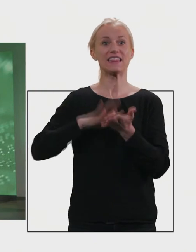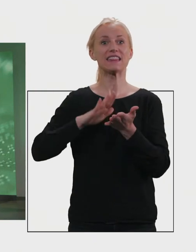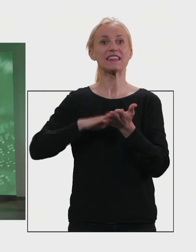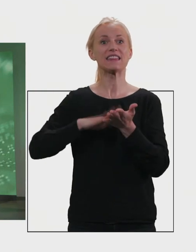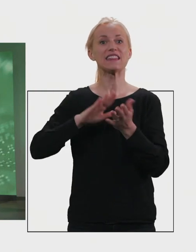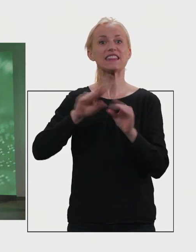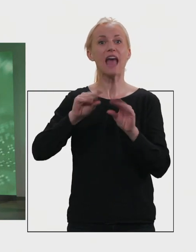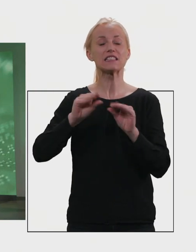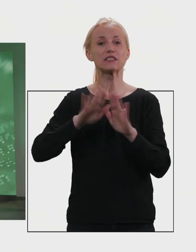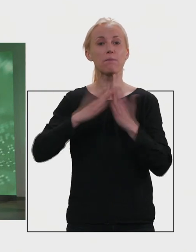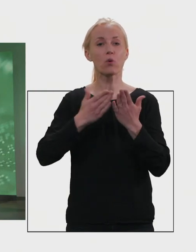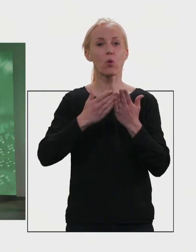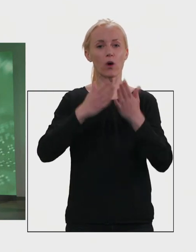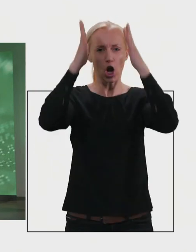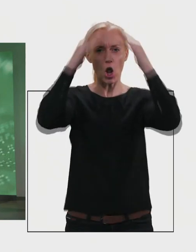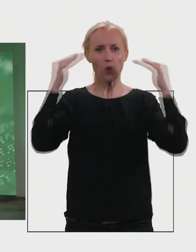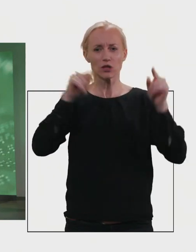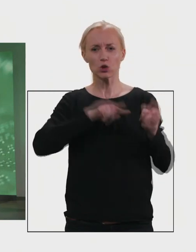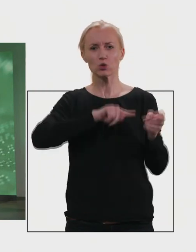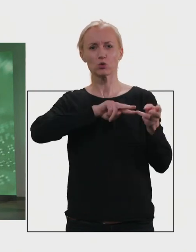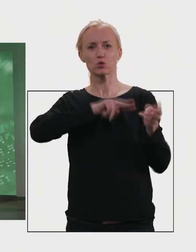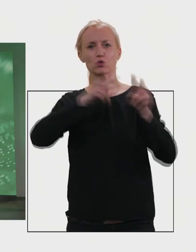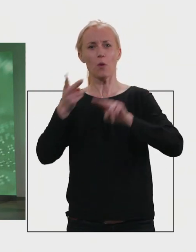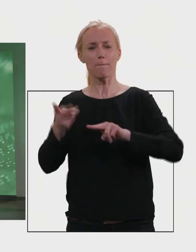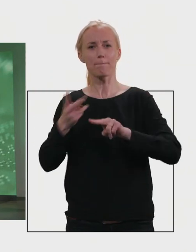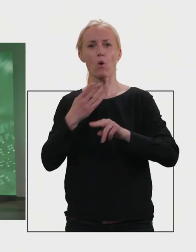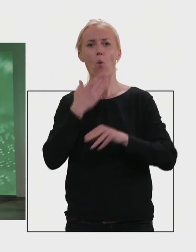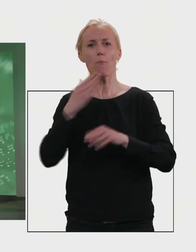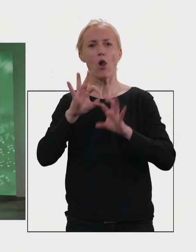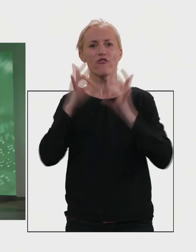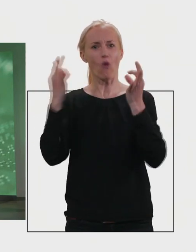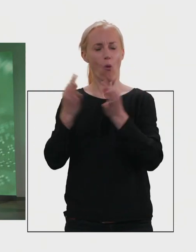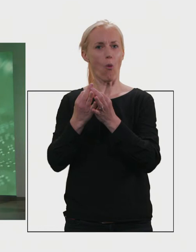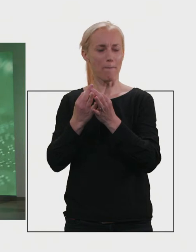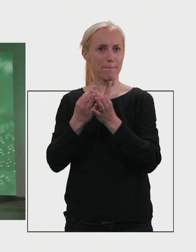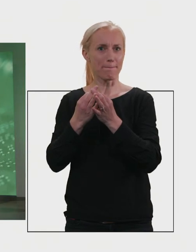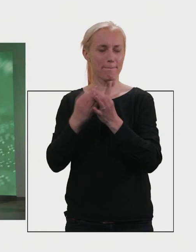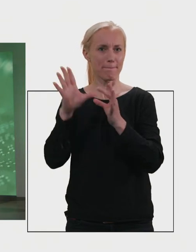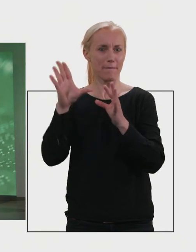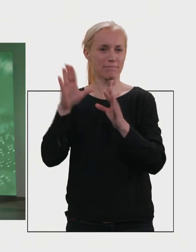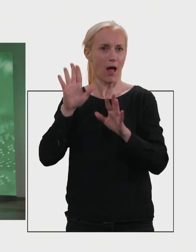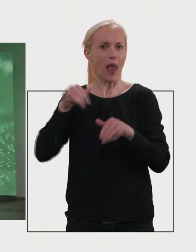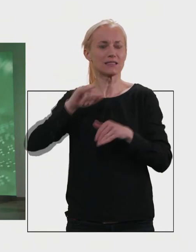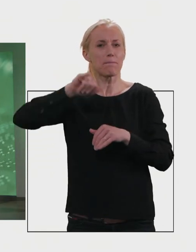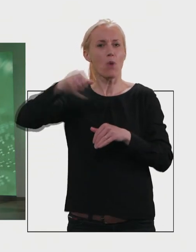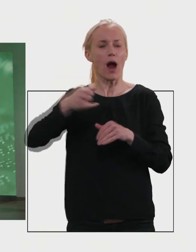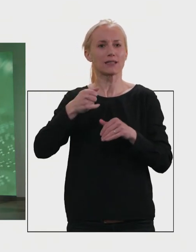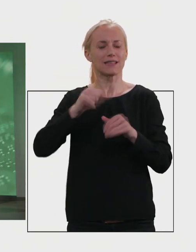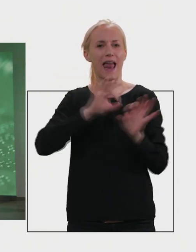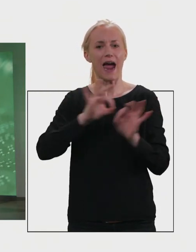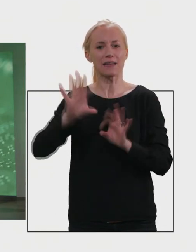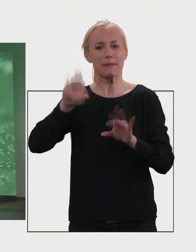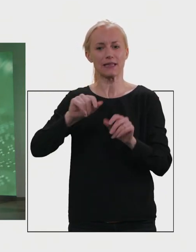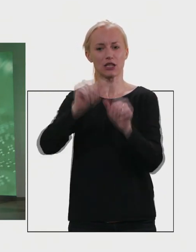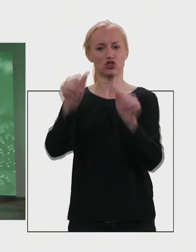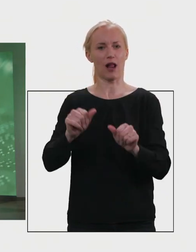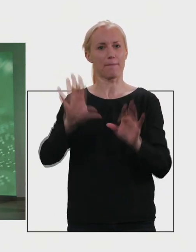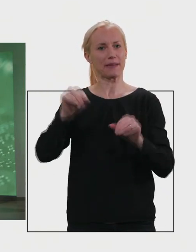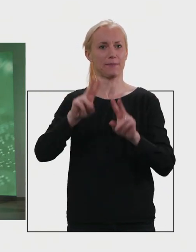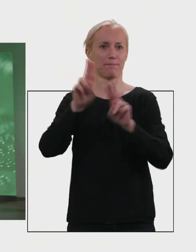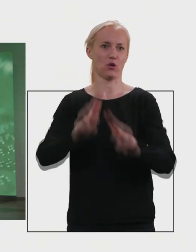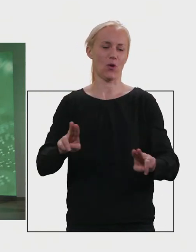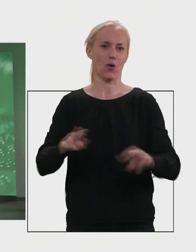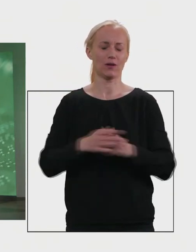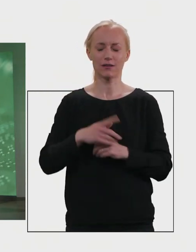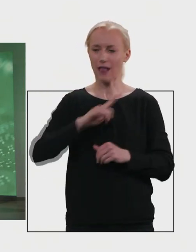zum Humboldt-Forum entwickeln und als Projektleiterin mitgestalten und mitbetreuen. Und ja, ich freue mich